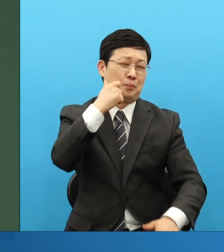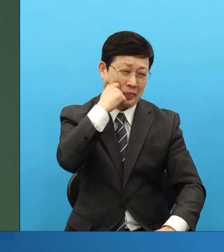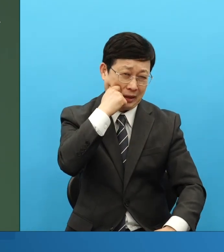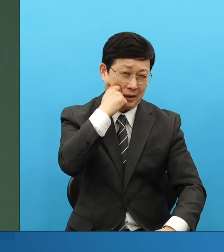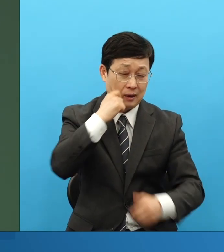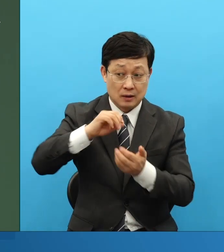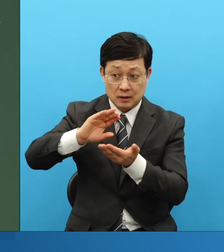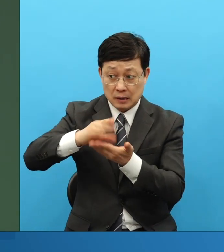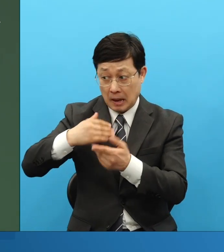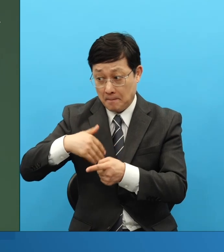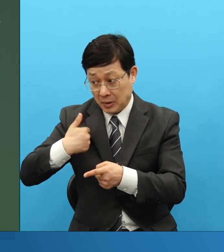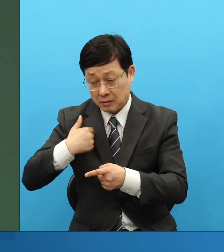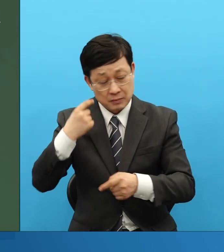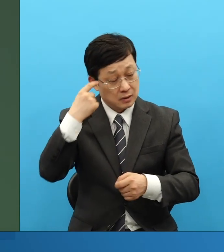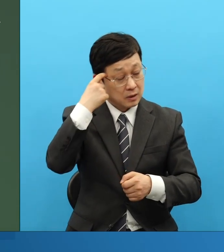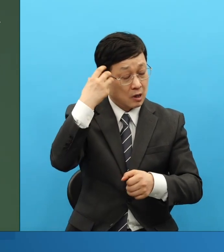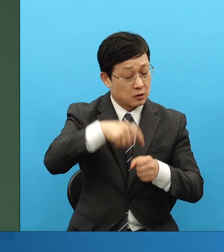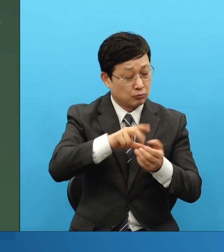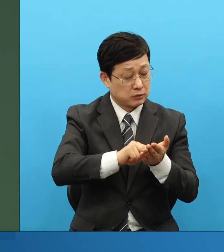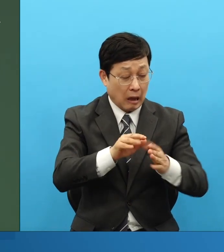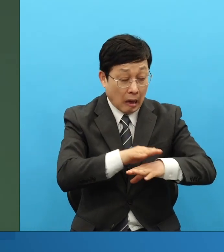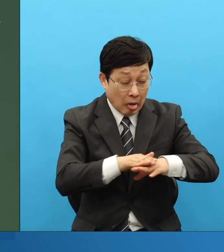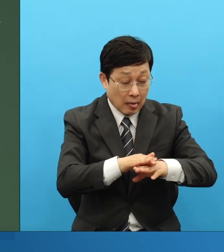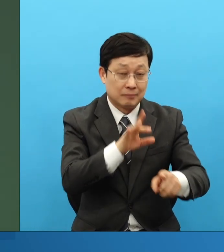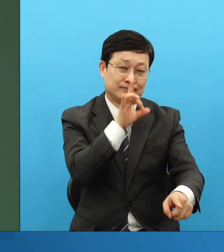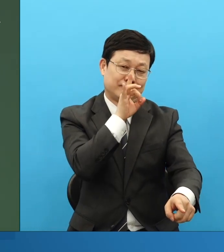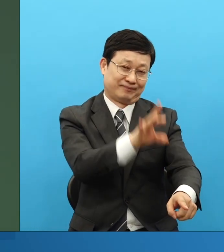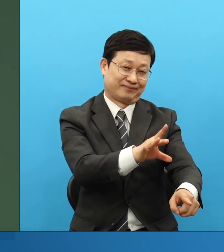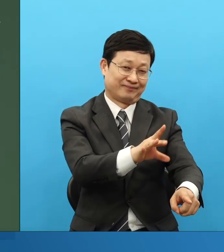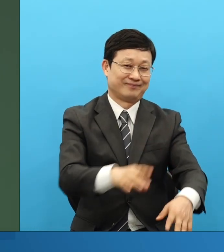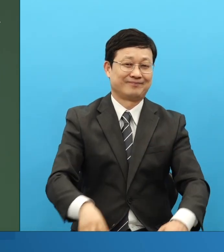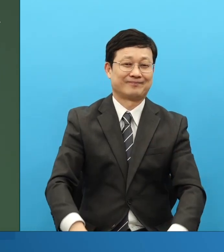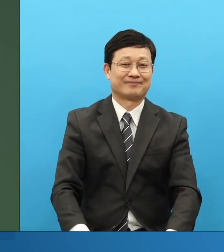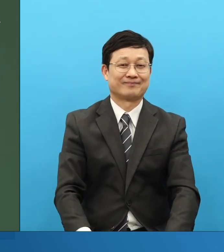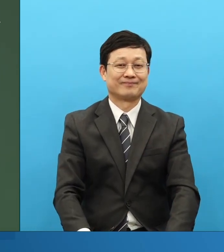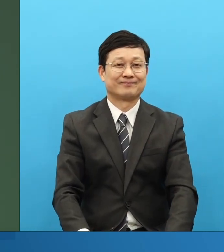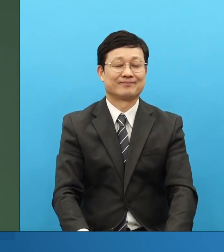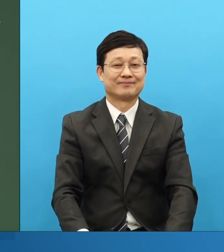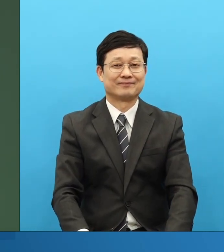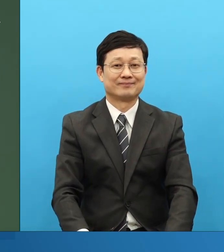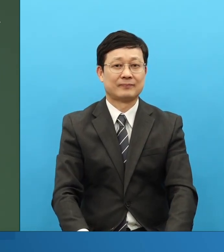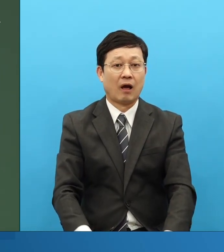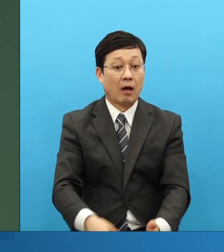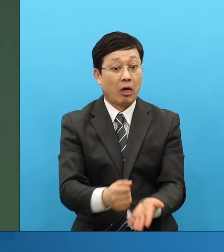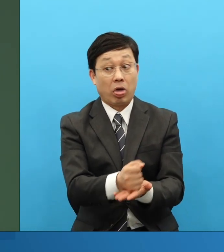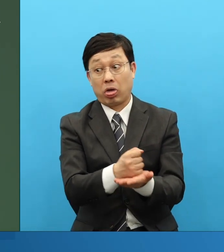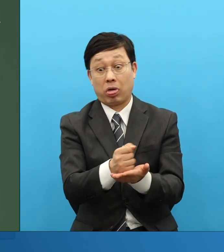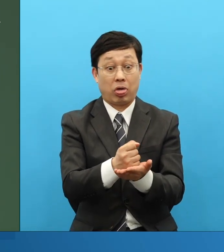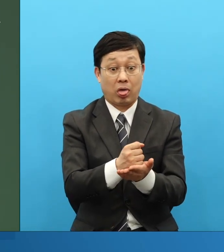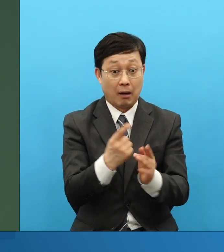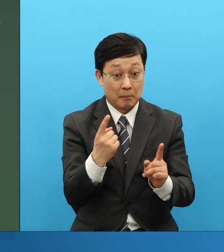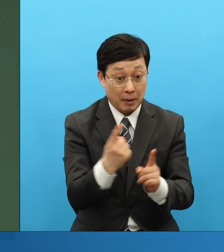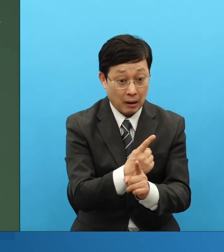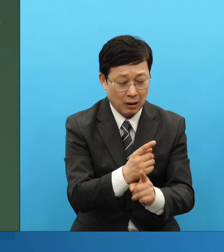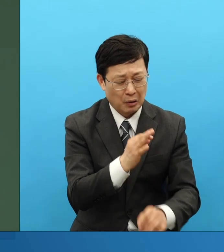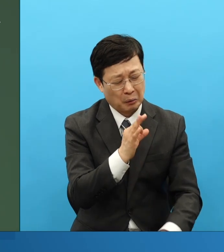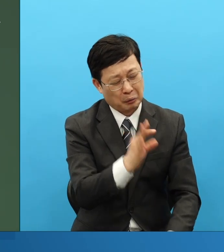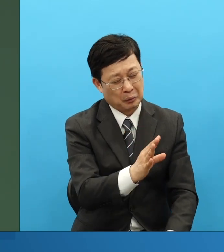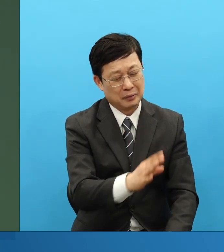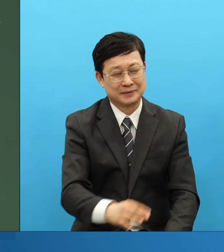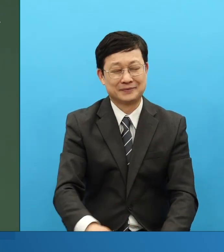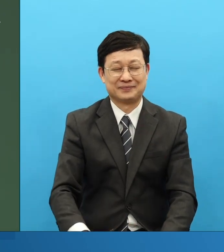그리스도 모르면 영적 문제 해결 안 And 됩니다. if you don't know Christ, you cannot solve the spiritual 운명도 problem. 안 바뀝니다. You can't change your